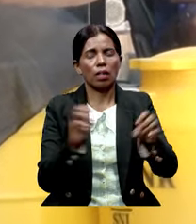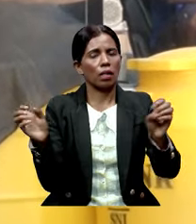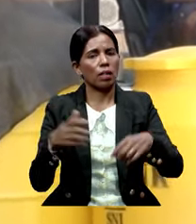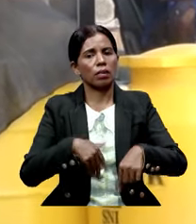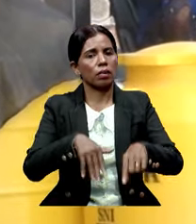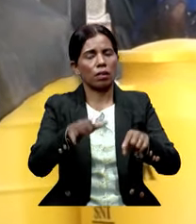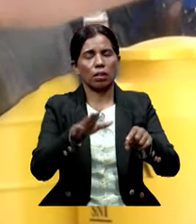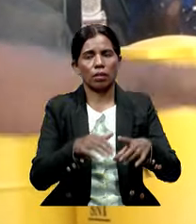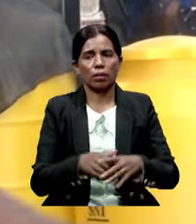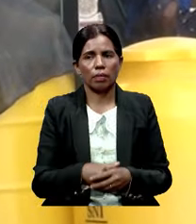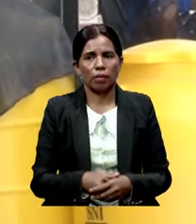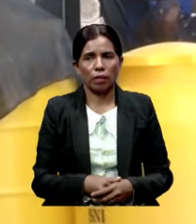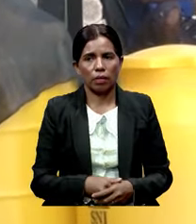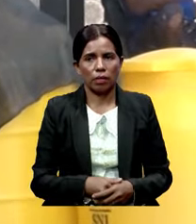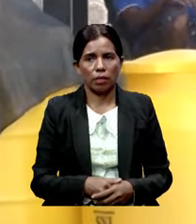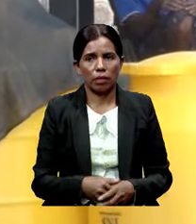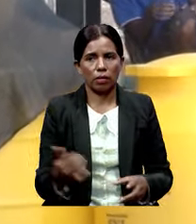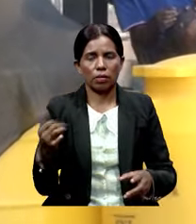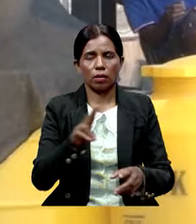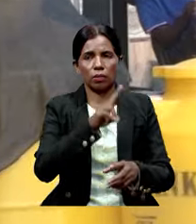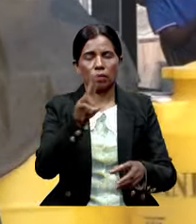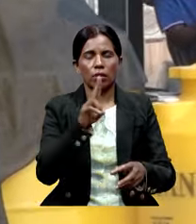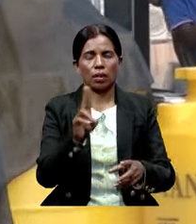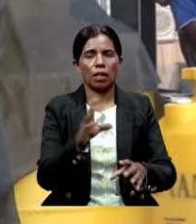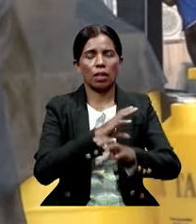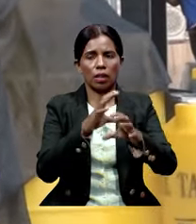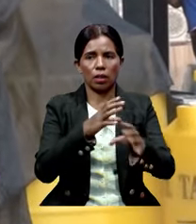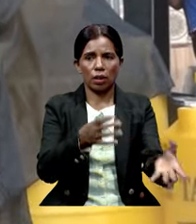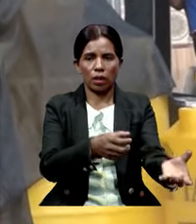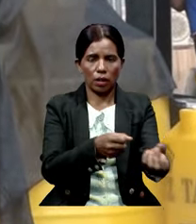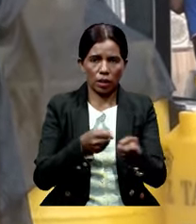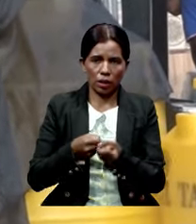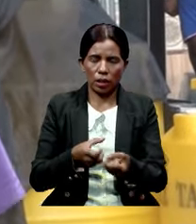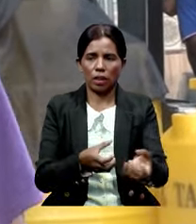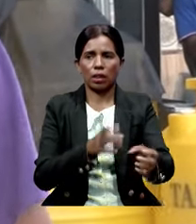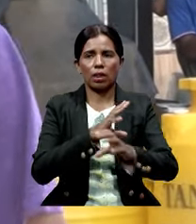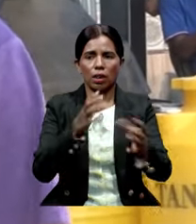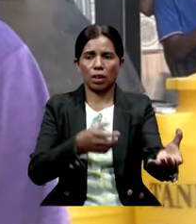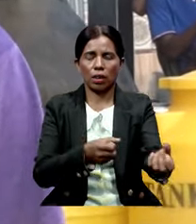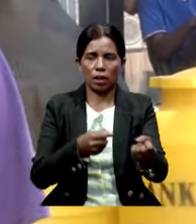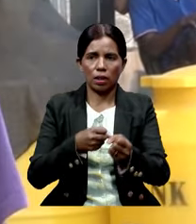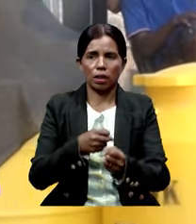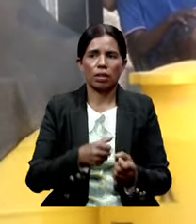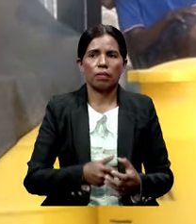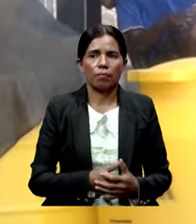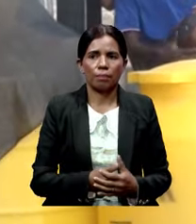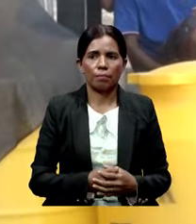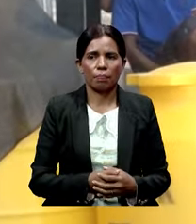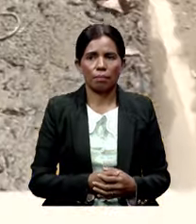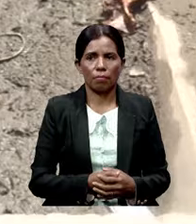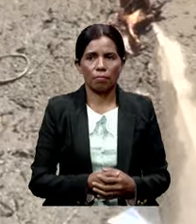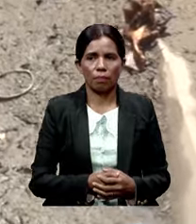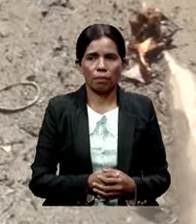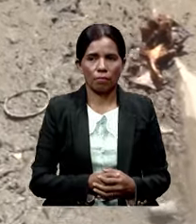dau sira uza be kareta ne dada data ho tali rafia ne mis tali